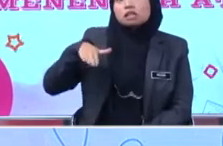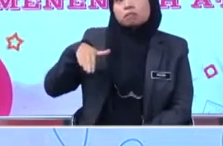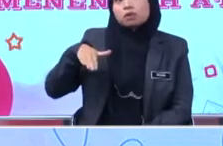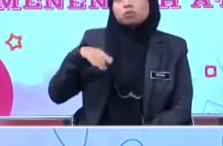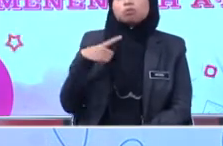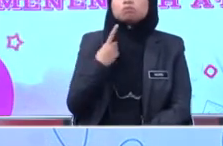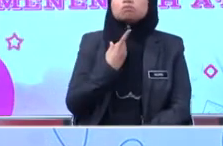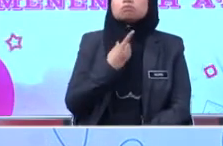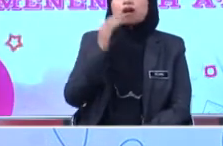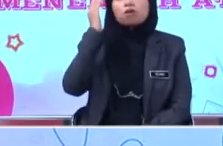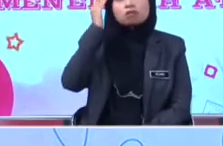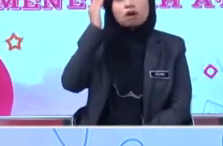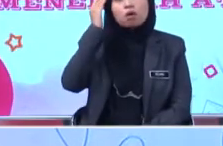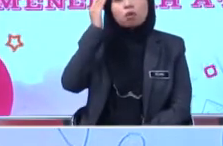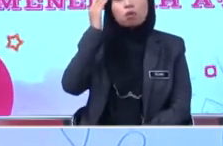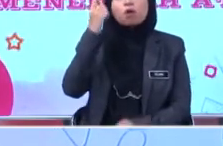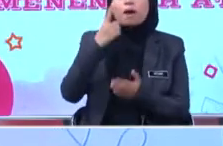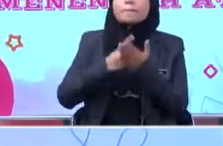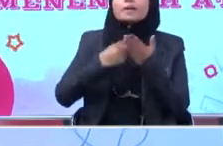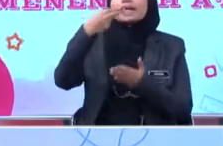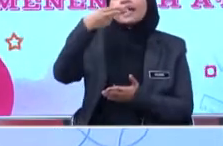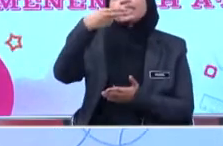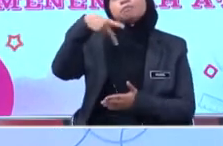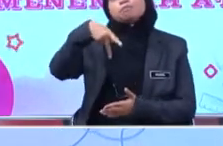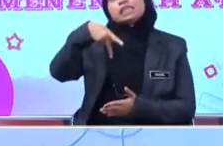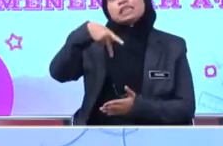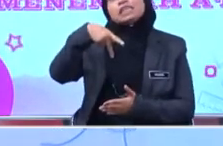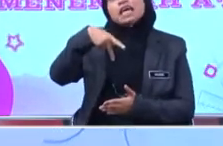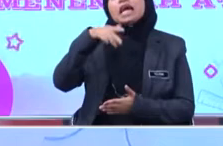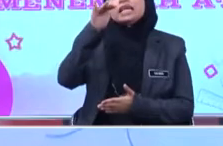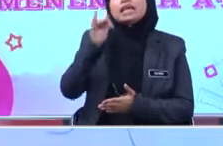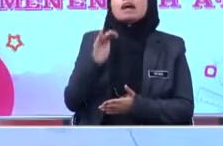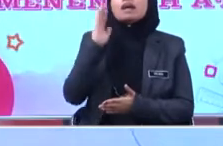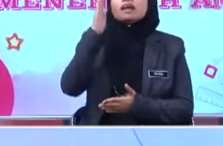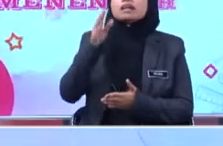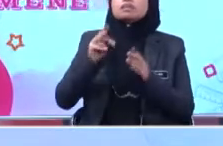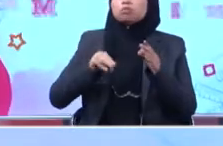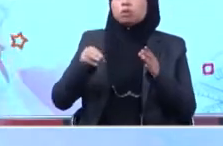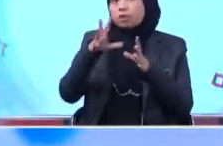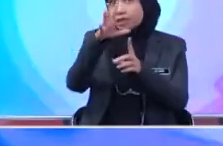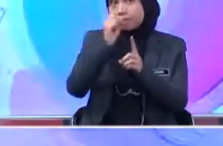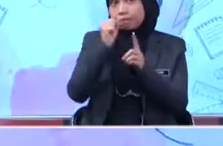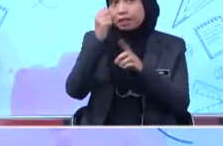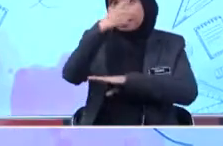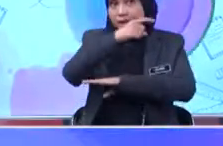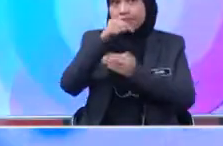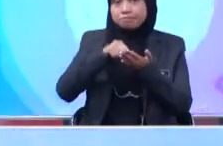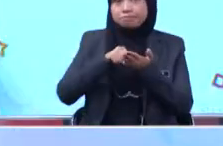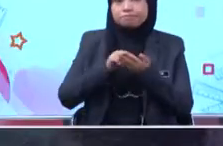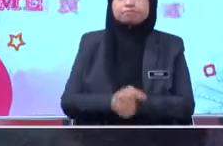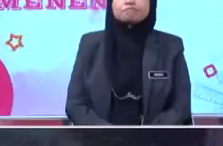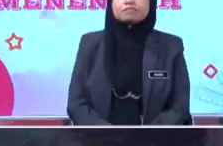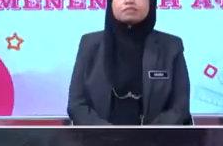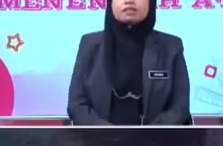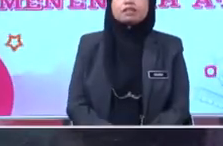kita tidak tahu juga Apakah standard pembelajarannya yang murid-murid akan capai diakhir pembelajaran nanti slogan